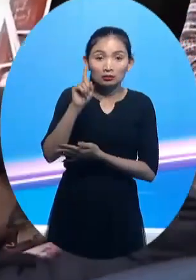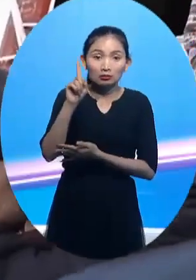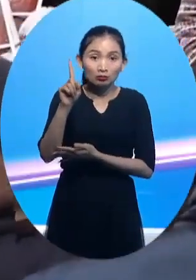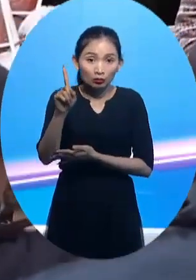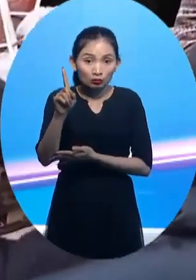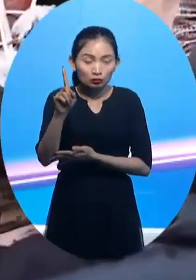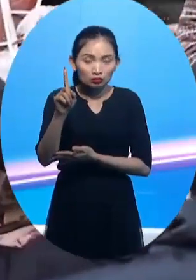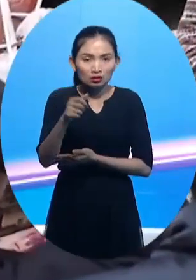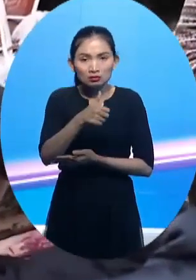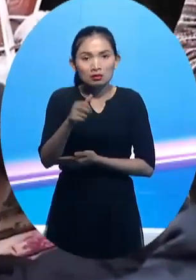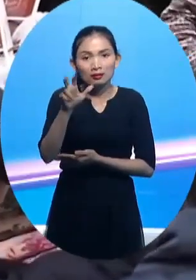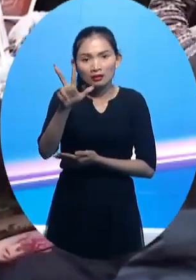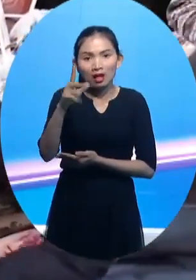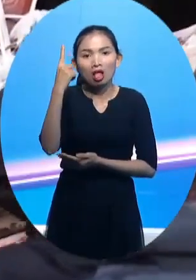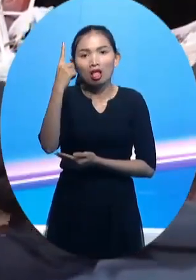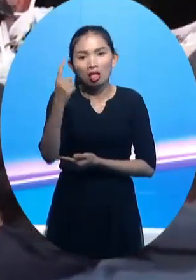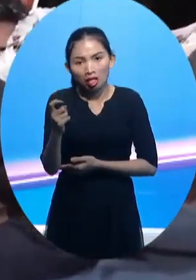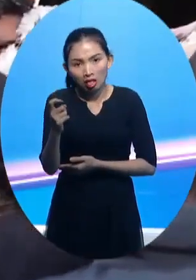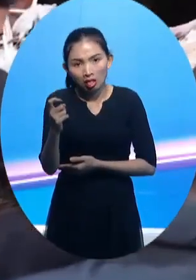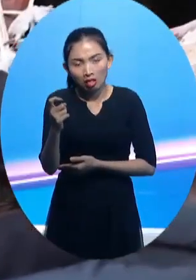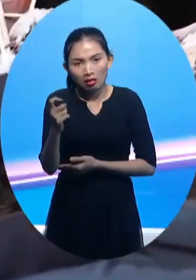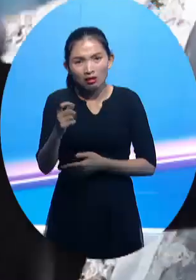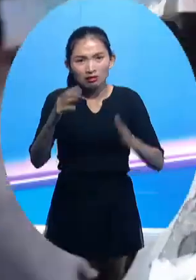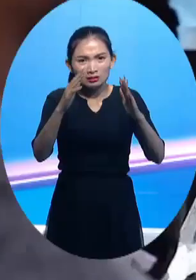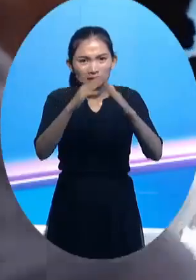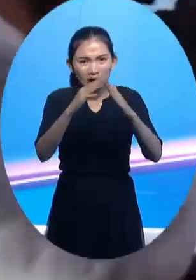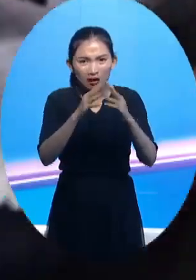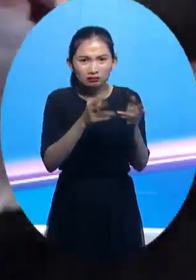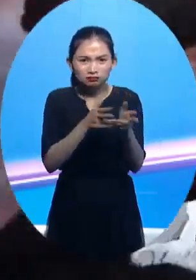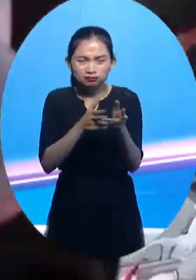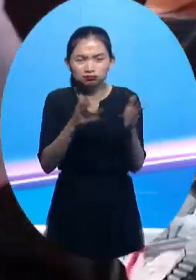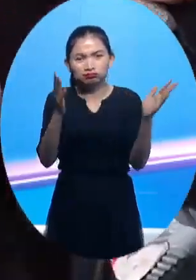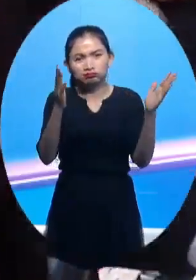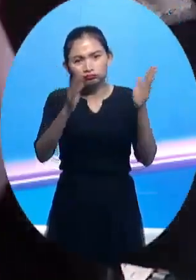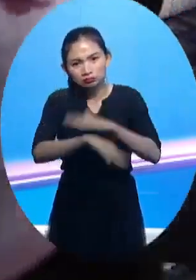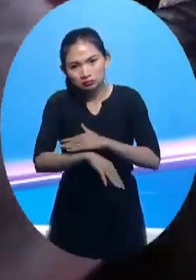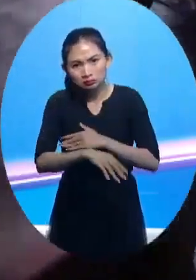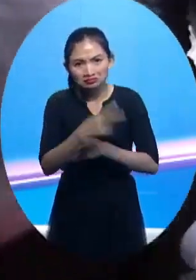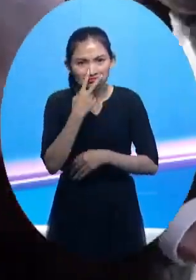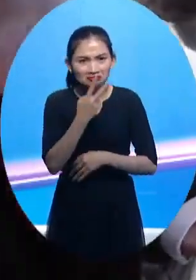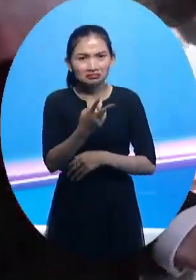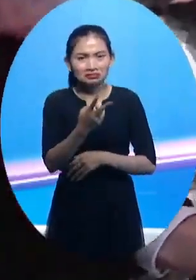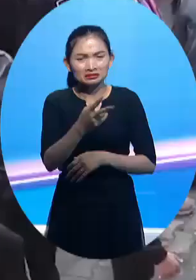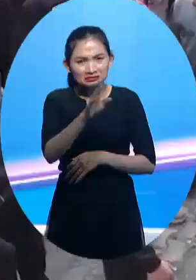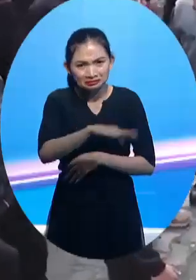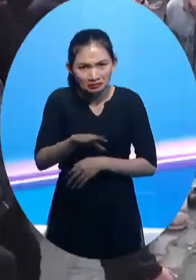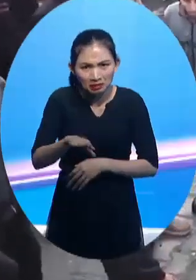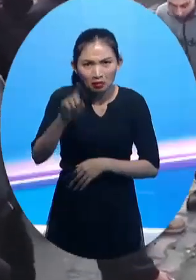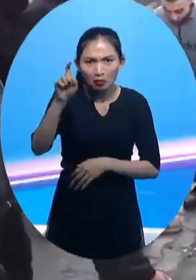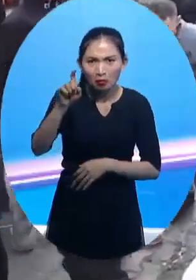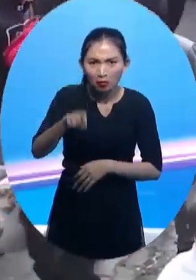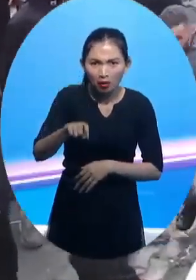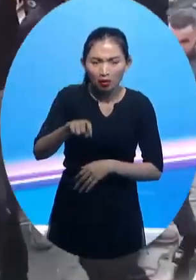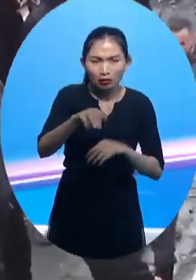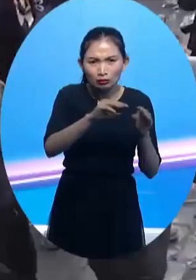người đã thiệt mạng trong một vụ tấn công và một tòa nhà trong trạ t nạn nuat hình ảnh video cho thấy một số trẻ em được sơ tán khỏi